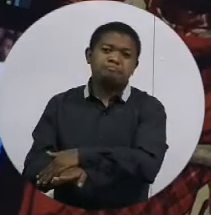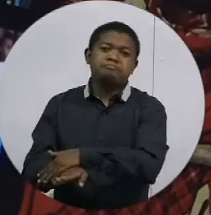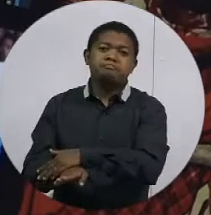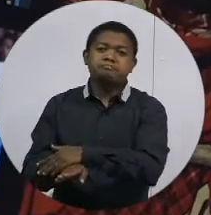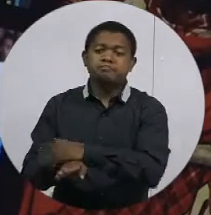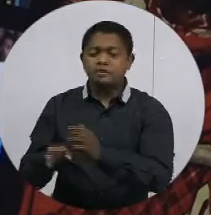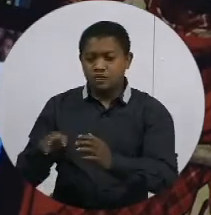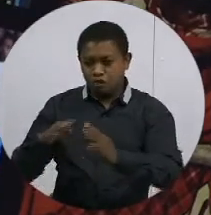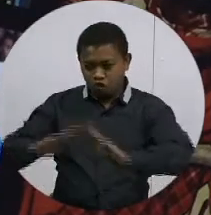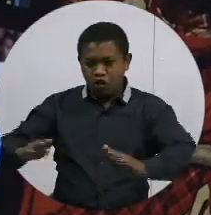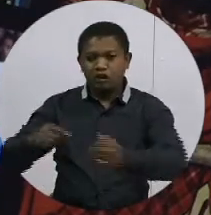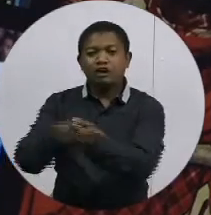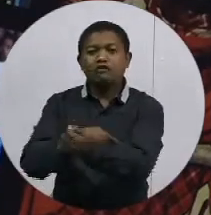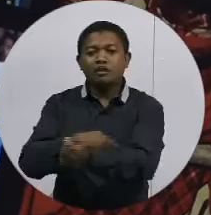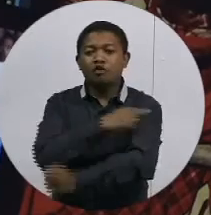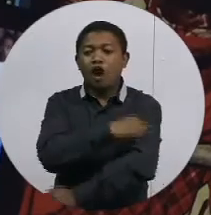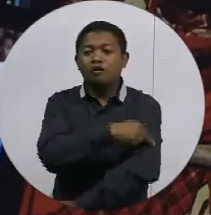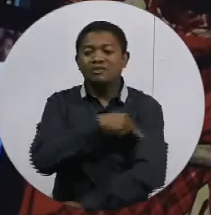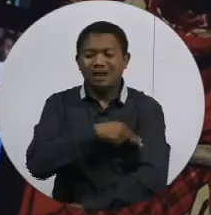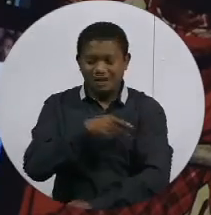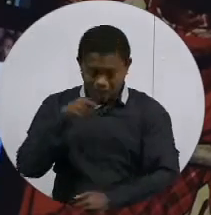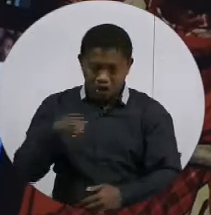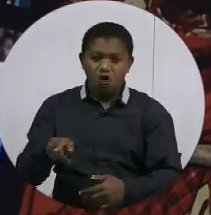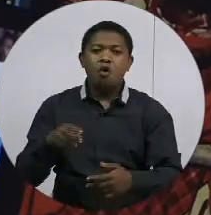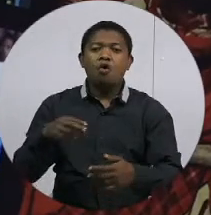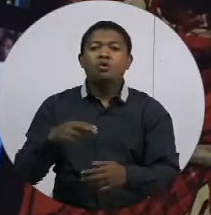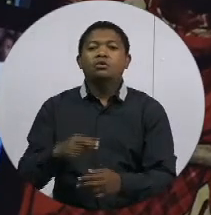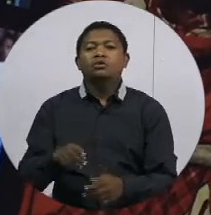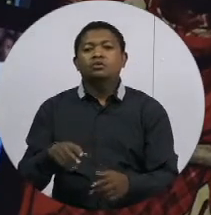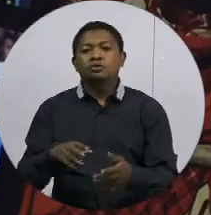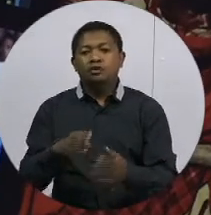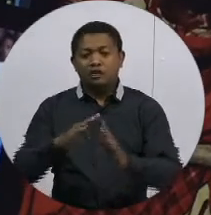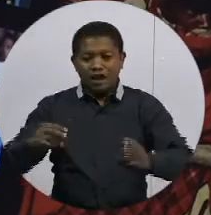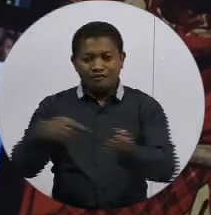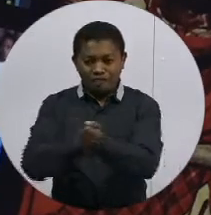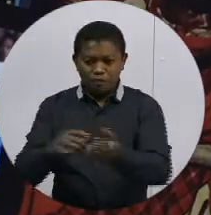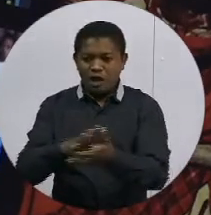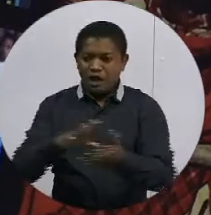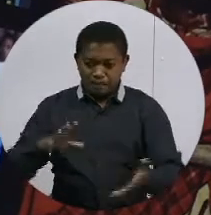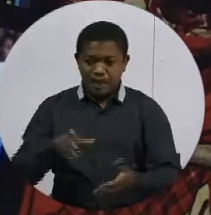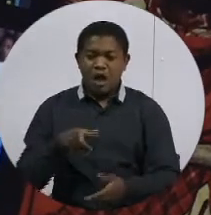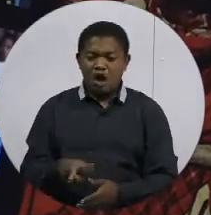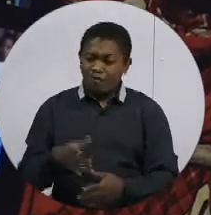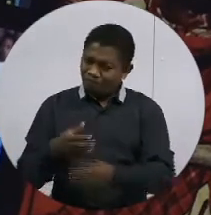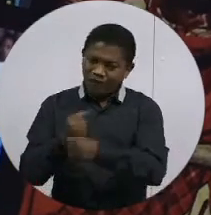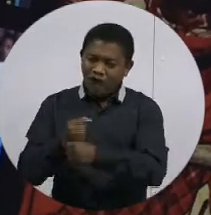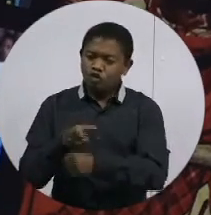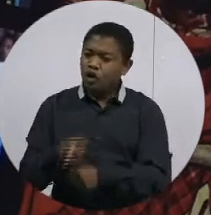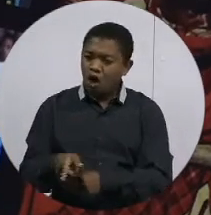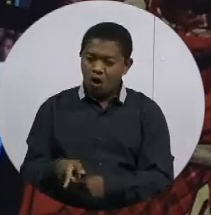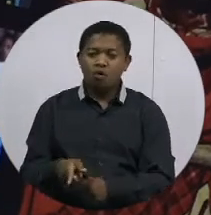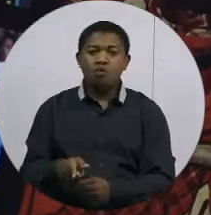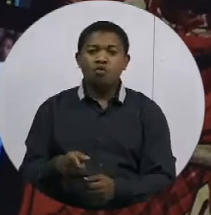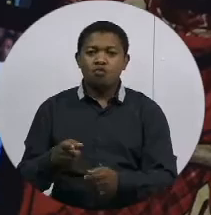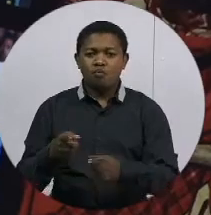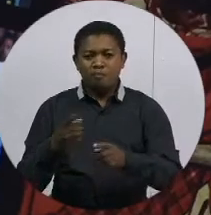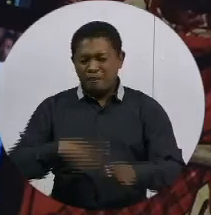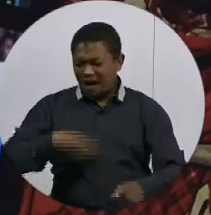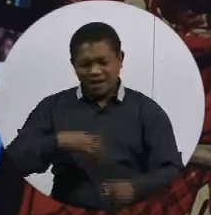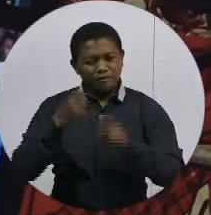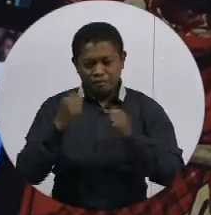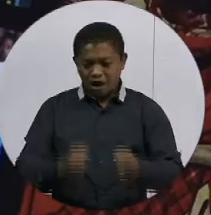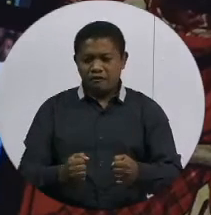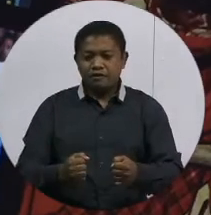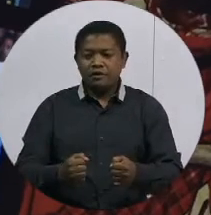resahana sy any amin'ny faritra rehetrarehetra izay fandaminana zay a dia everina fa ahafahana